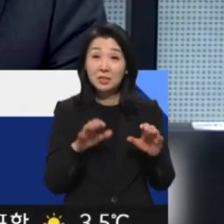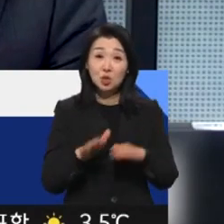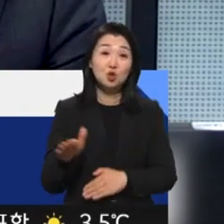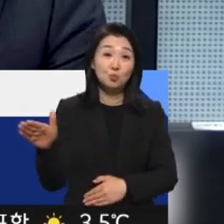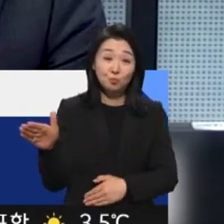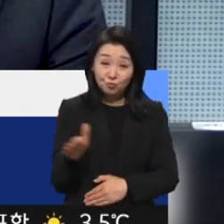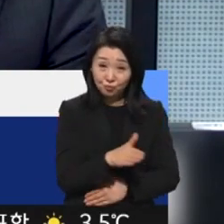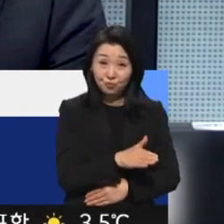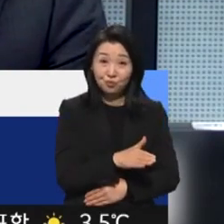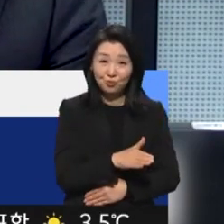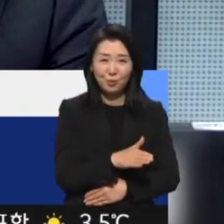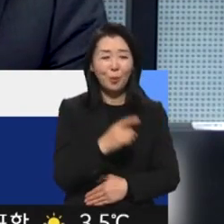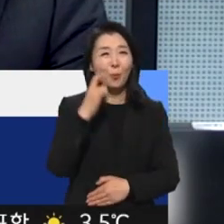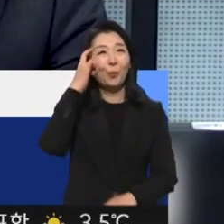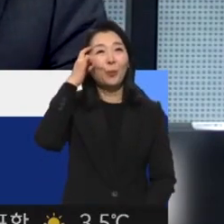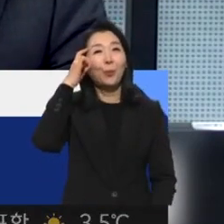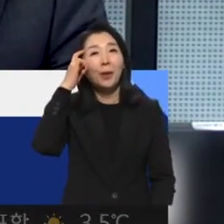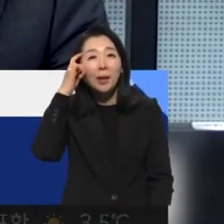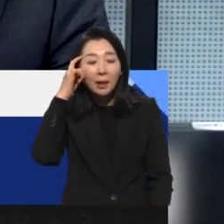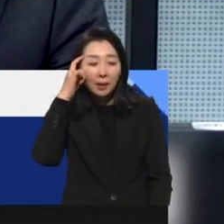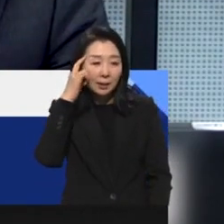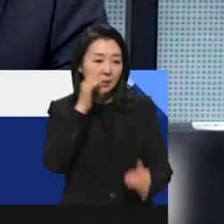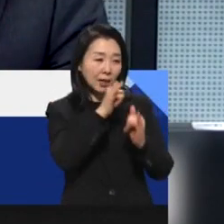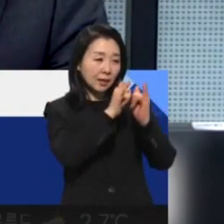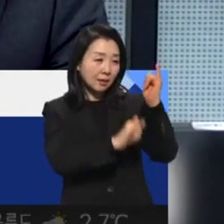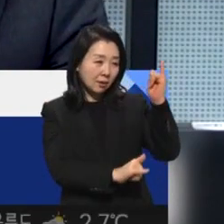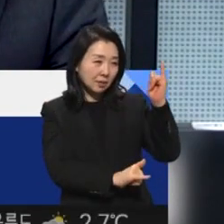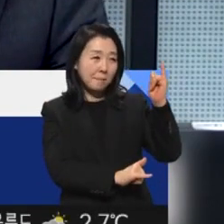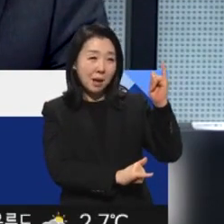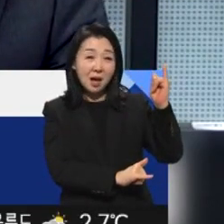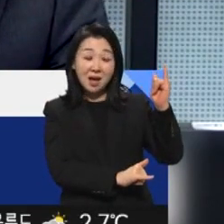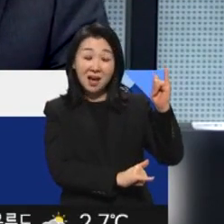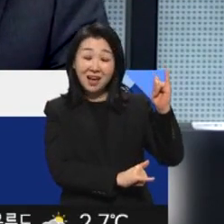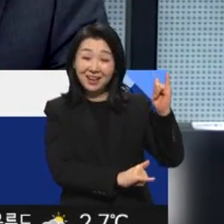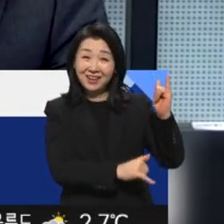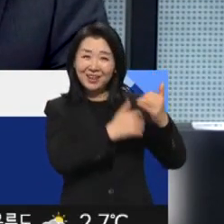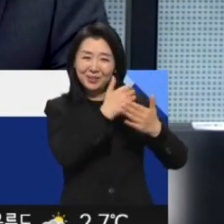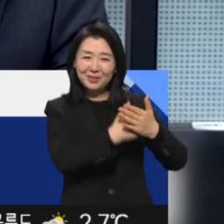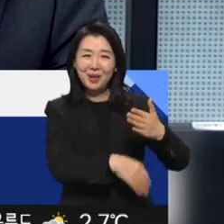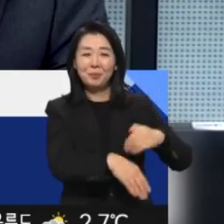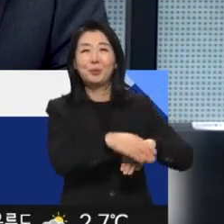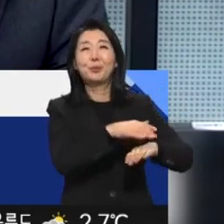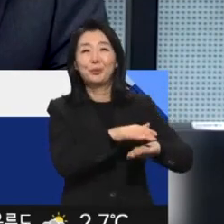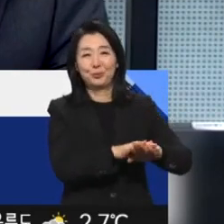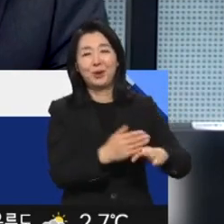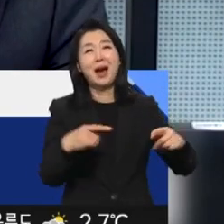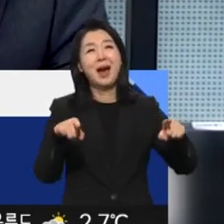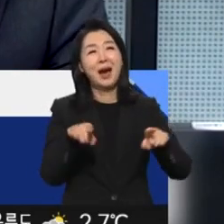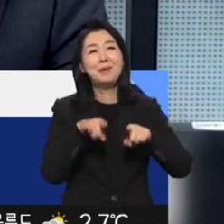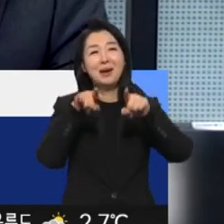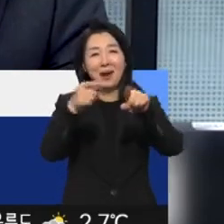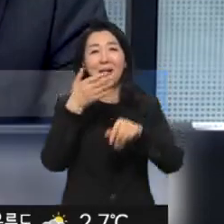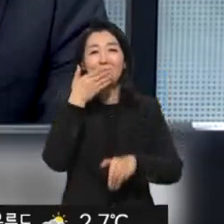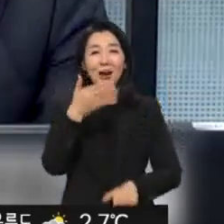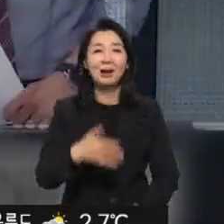이제부터는 그동안의 역사적인 사실로 이제 남겨두고 네. 함께 갈 수 있게 된